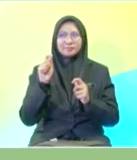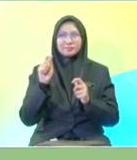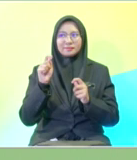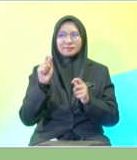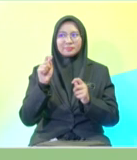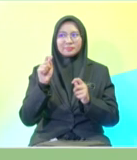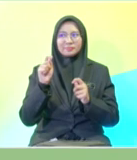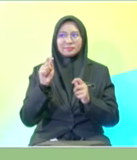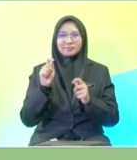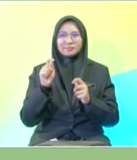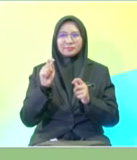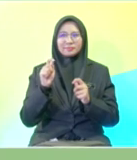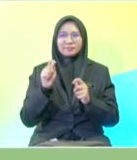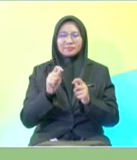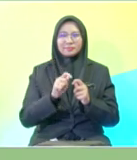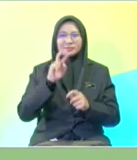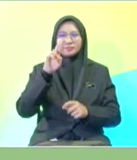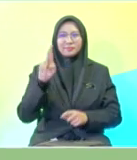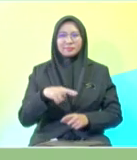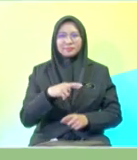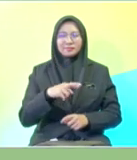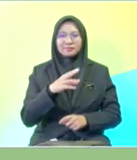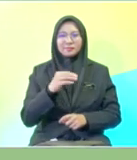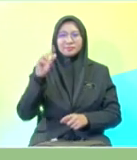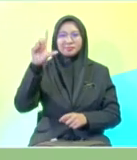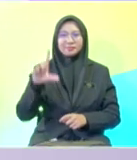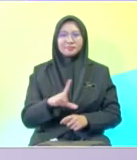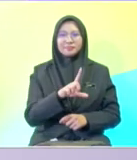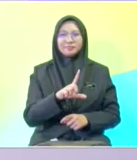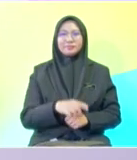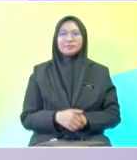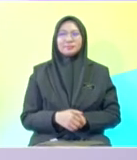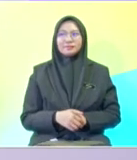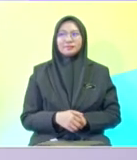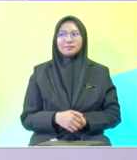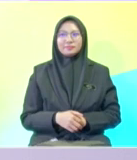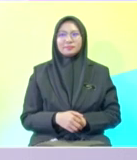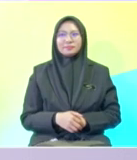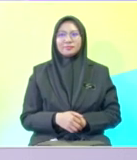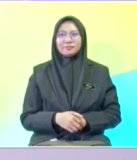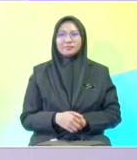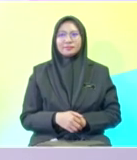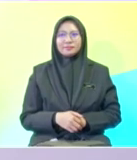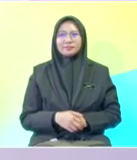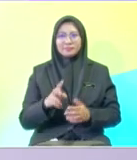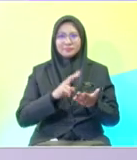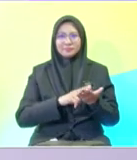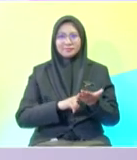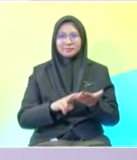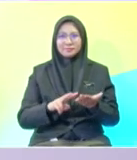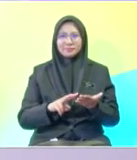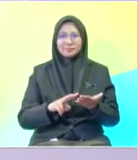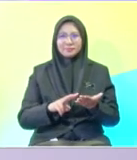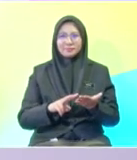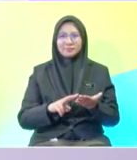bertemu dengan huruf ro dan lam dua huruf tadi kita lihat cara bacaan Idgham